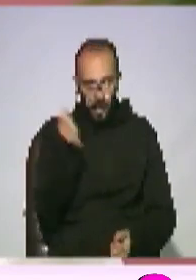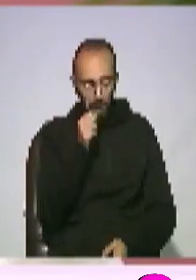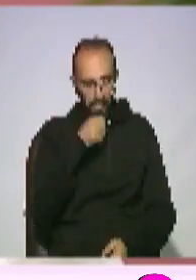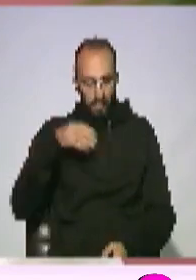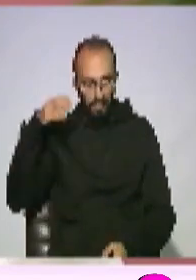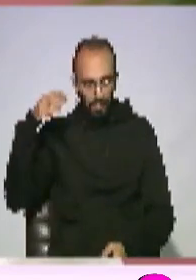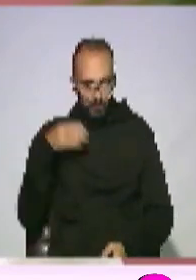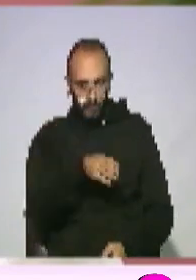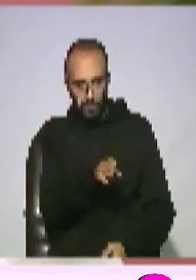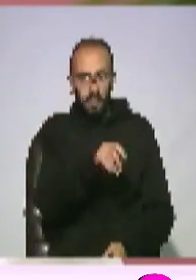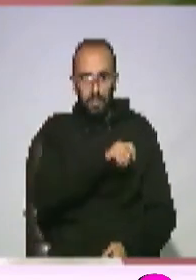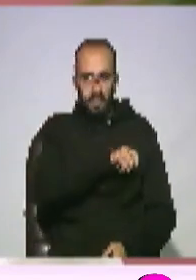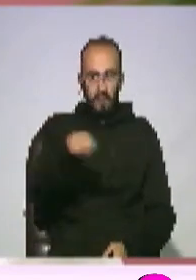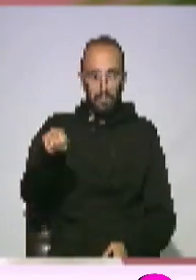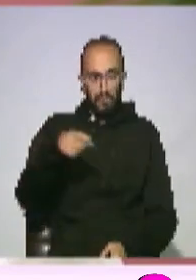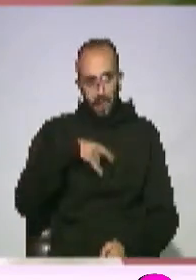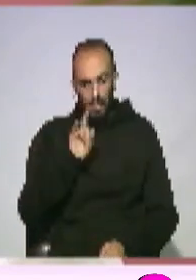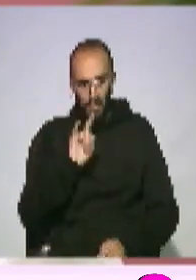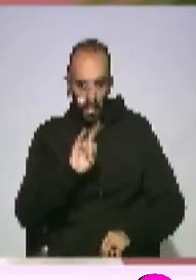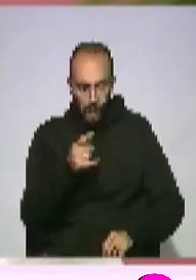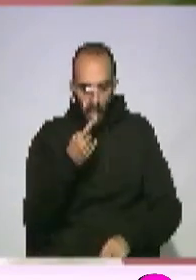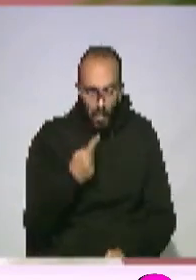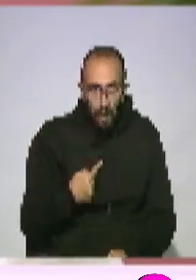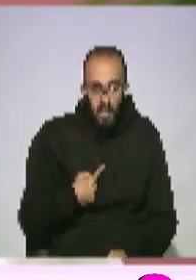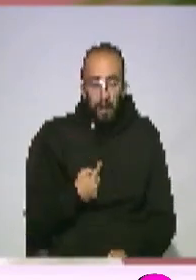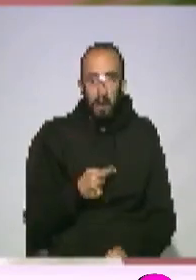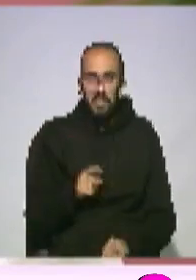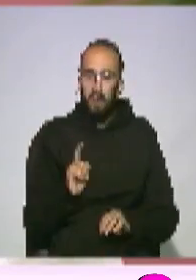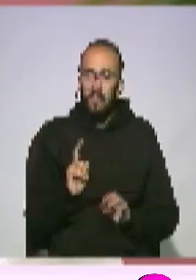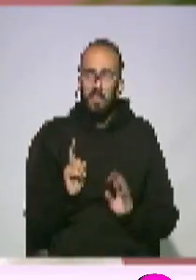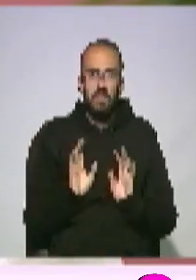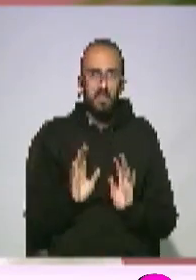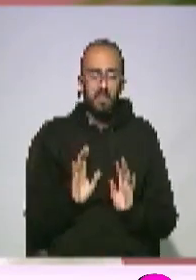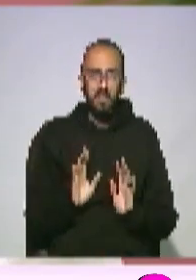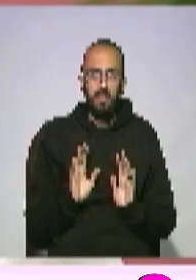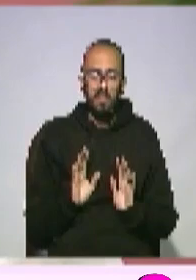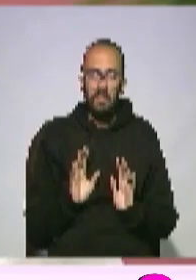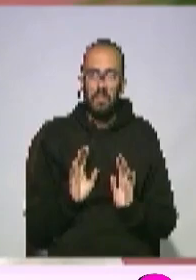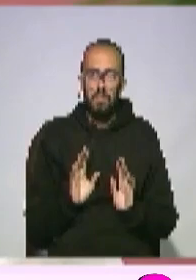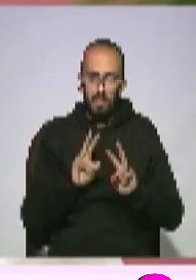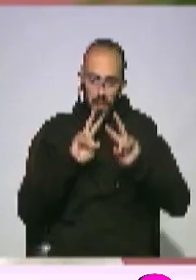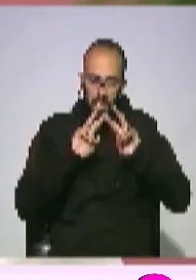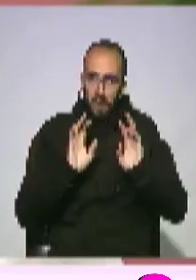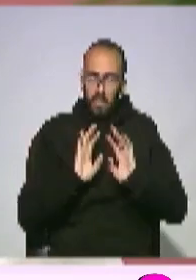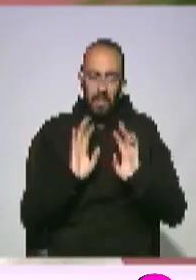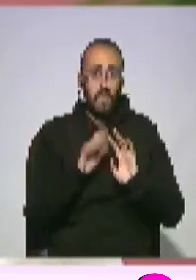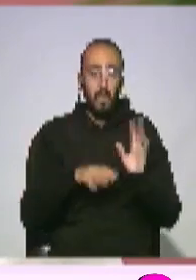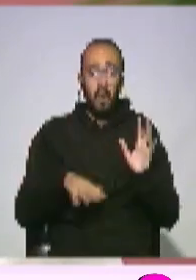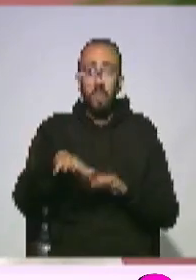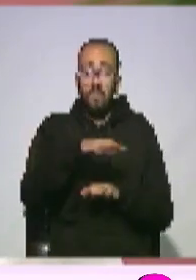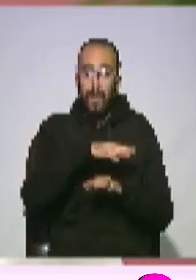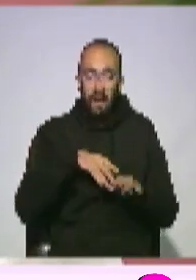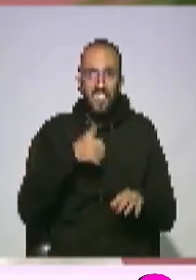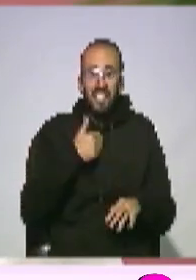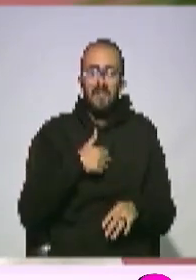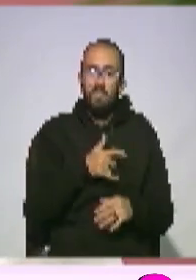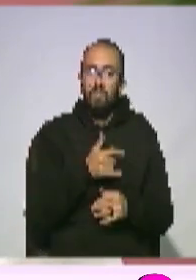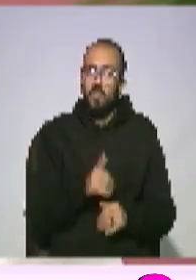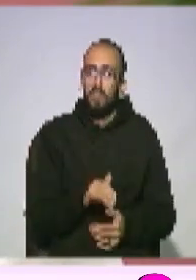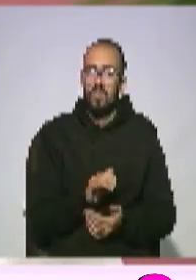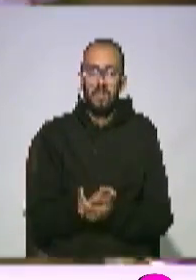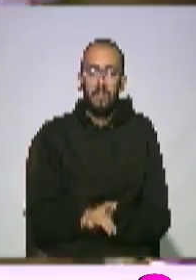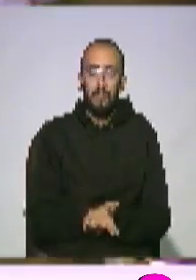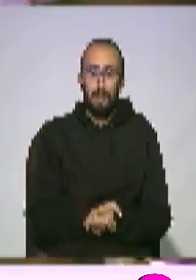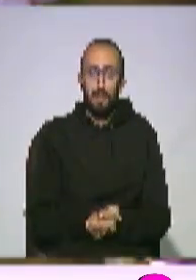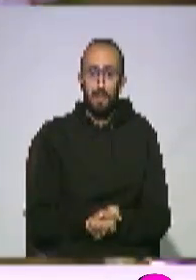ولا هو بيقرا حاجه واعمل له فيها مخبر وافتشه واشوف ايه اللي في الموبايل وايه اللي في شنطته، الامور دي كلها بتاثر نفسيا. زي ما انا